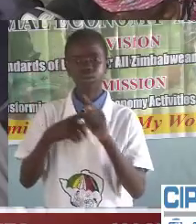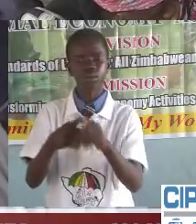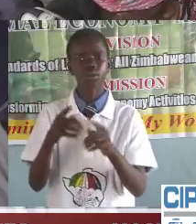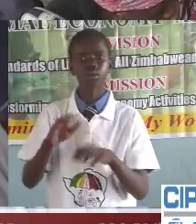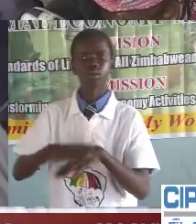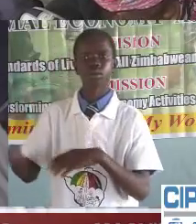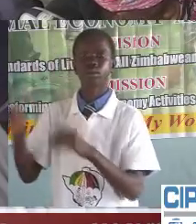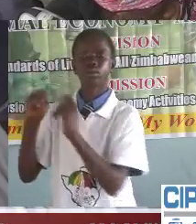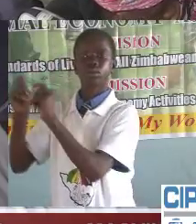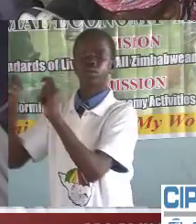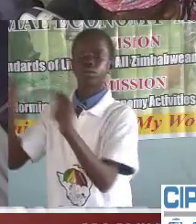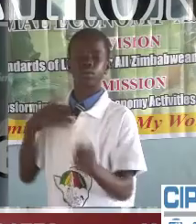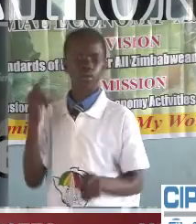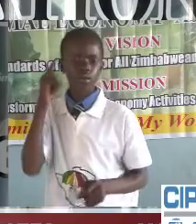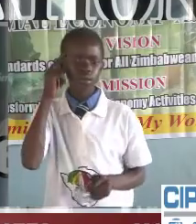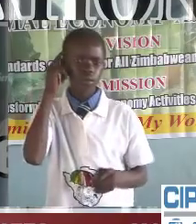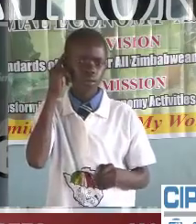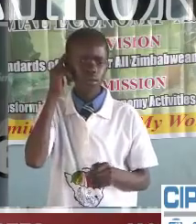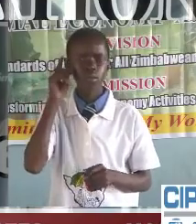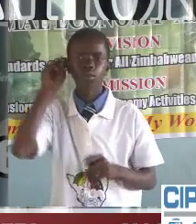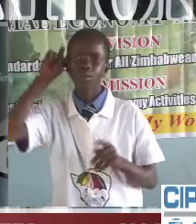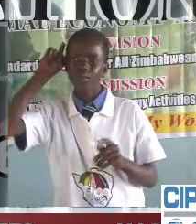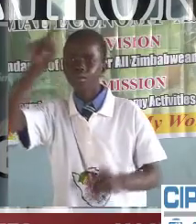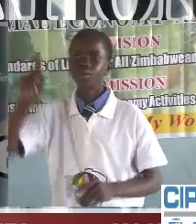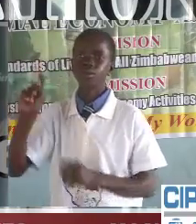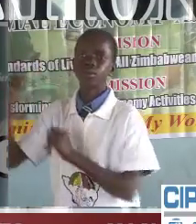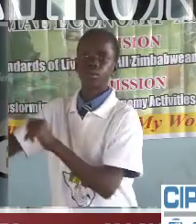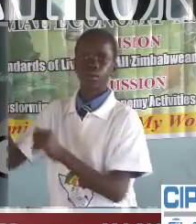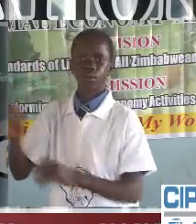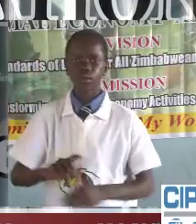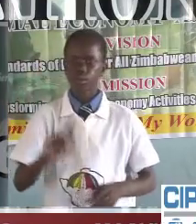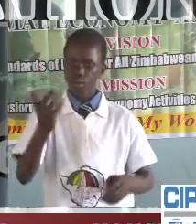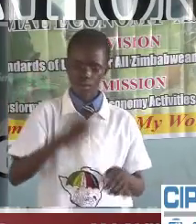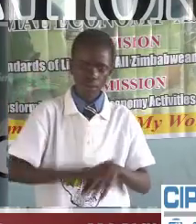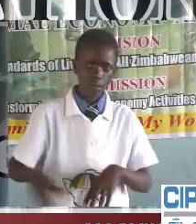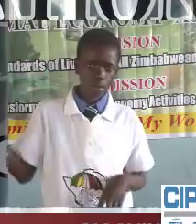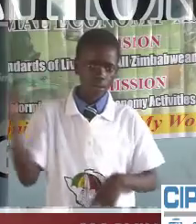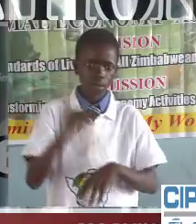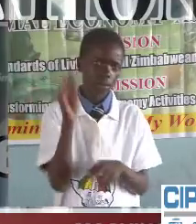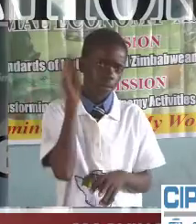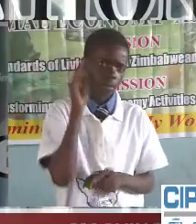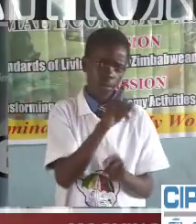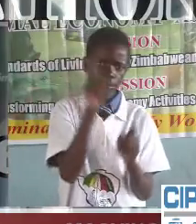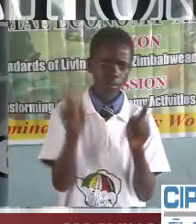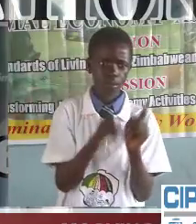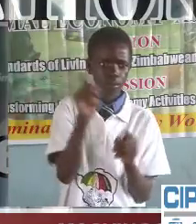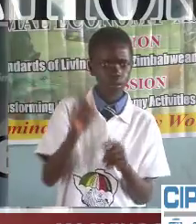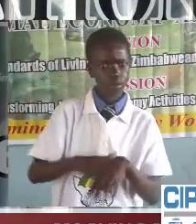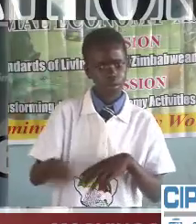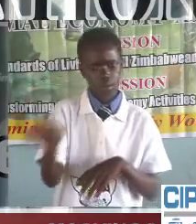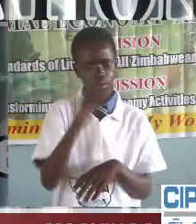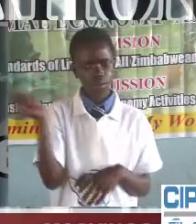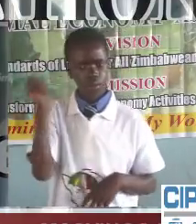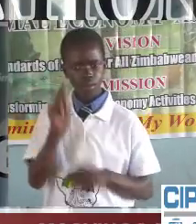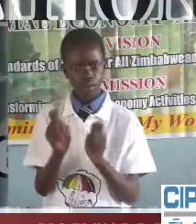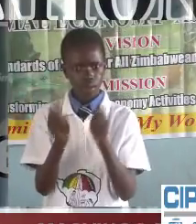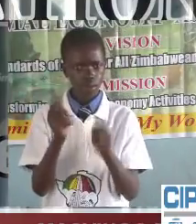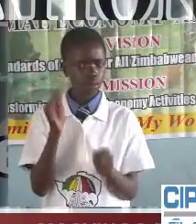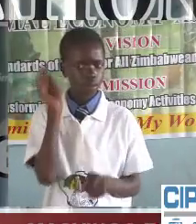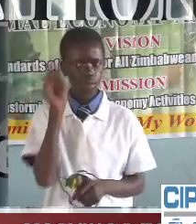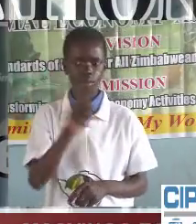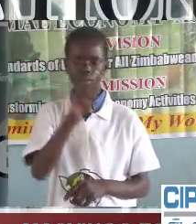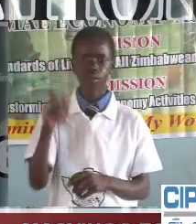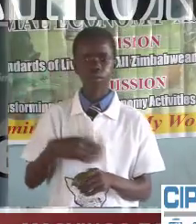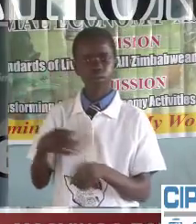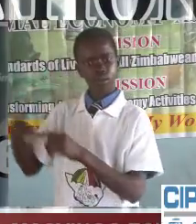ningonofunga kuti zvandafunga ini ndo zvandinoita saka tokumbirisa kuti tishande hendi nehendi nevagari vomumusha kuti tikwanise kuti tivake musha